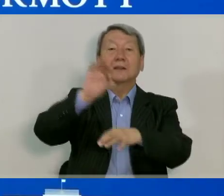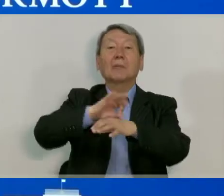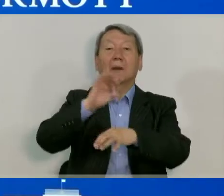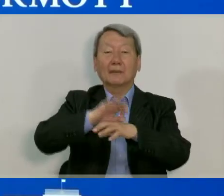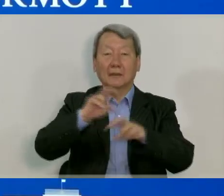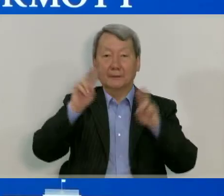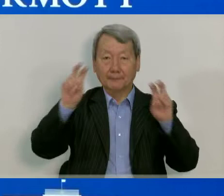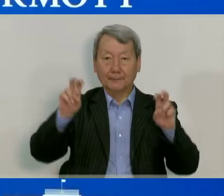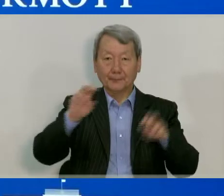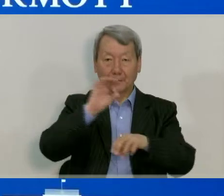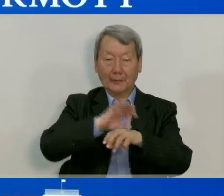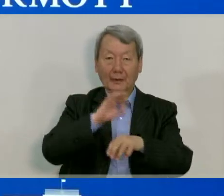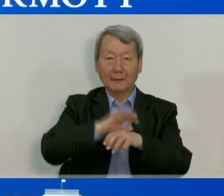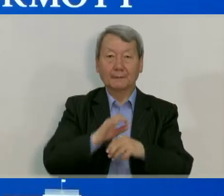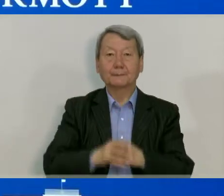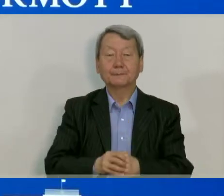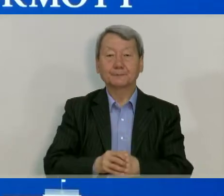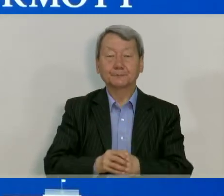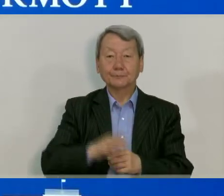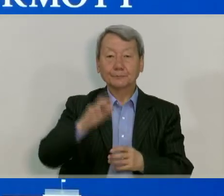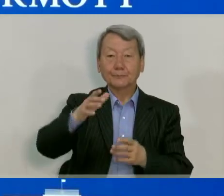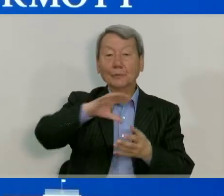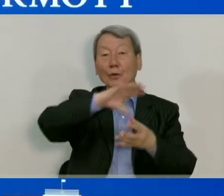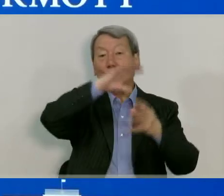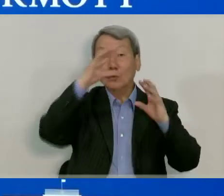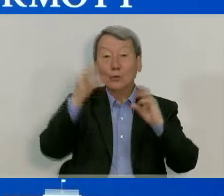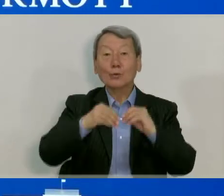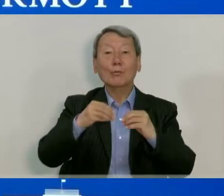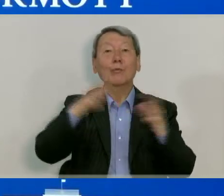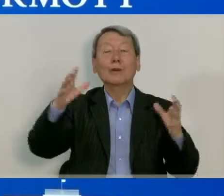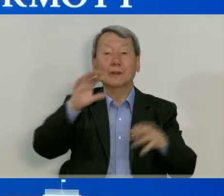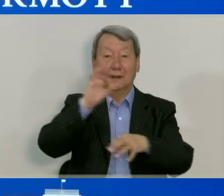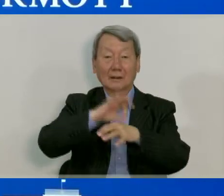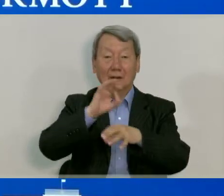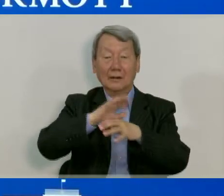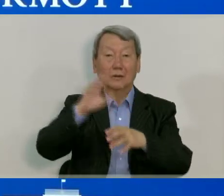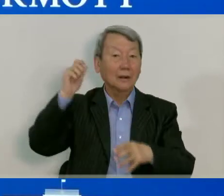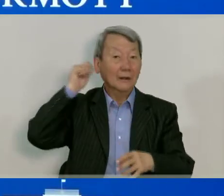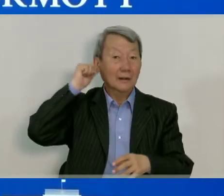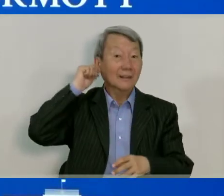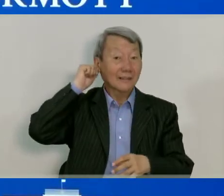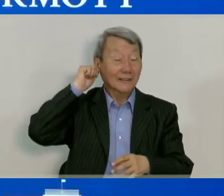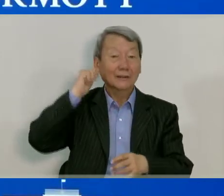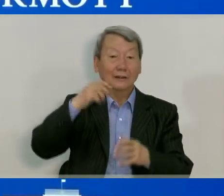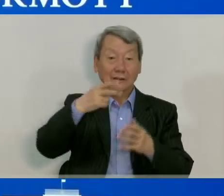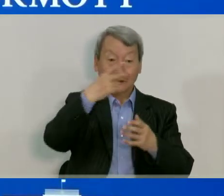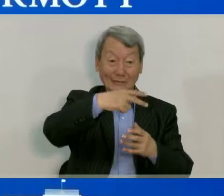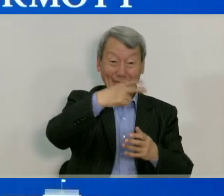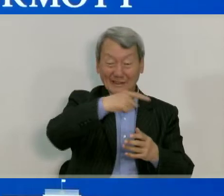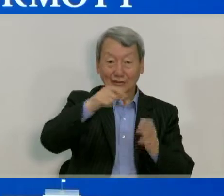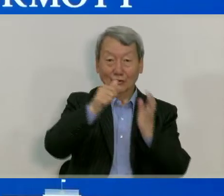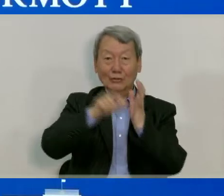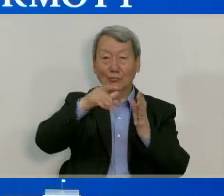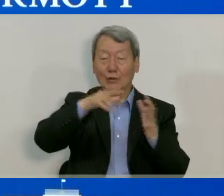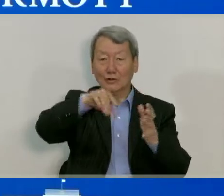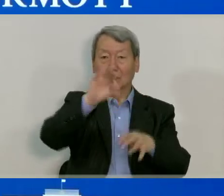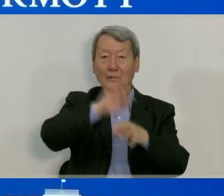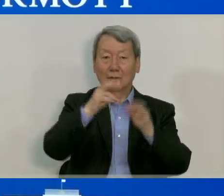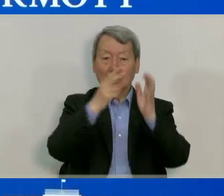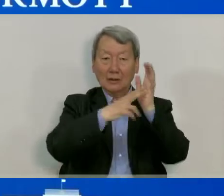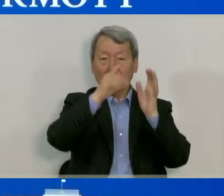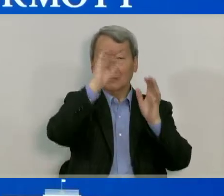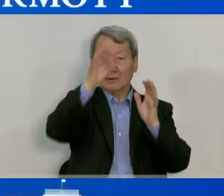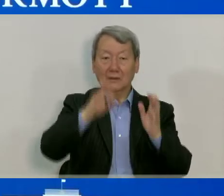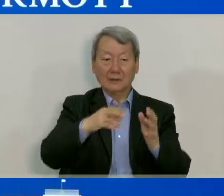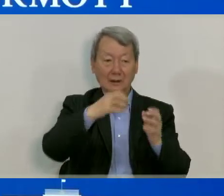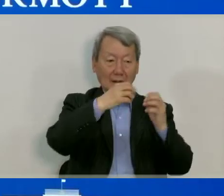заболеваемости некоторые данные. Основная доля приходится на возраст от 20 до 60 лет.